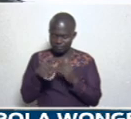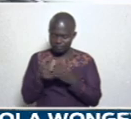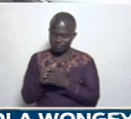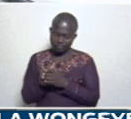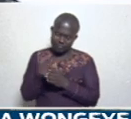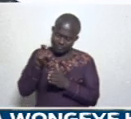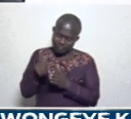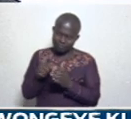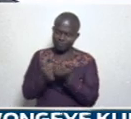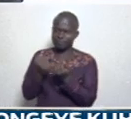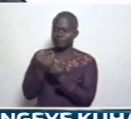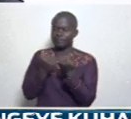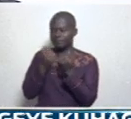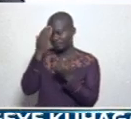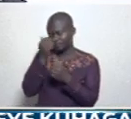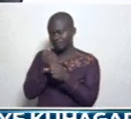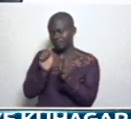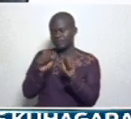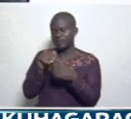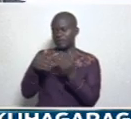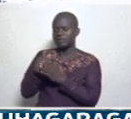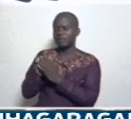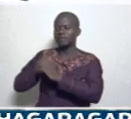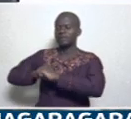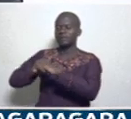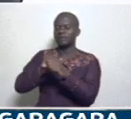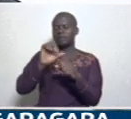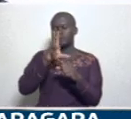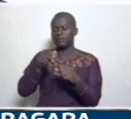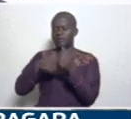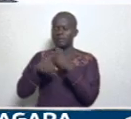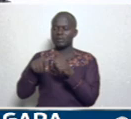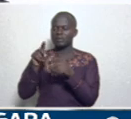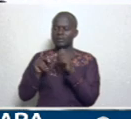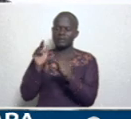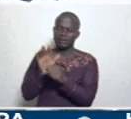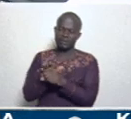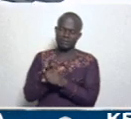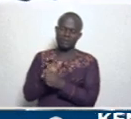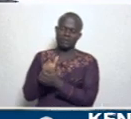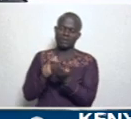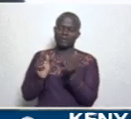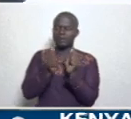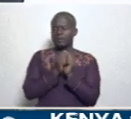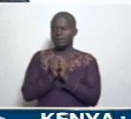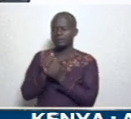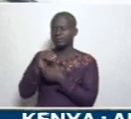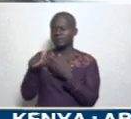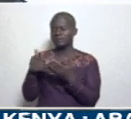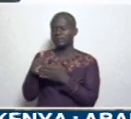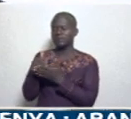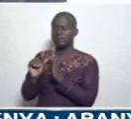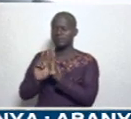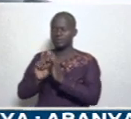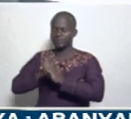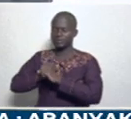turakenerana kugira ngo dukore ibishoboka byose turinde umugabane wacu ibikorwa by'iterabwoba, ubukene n'uburenganzira bwa muntu ndetse n'abategeko